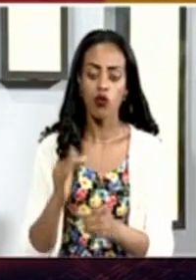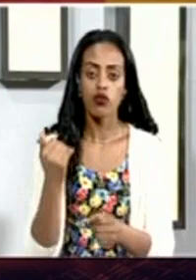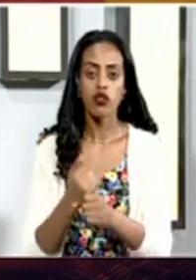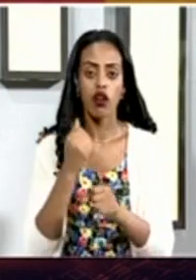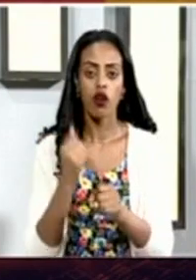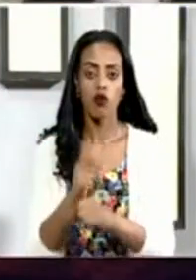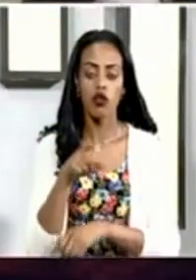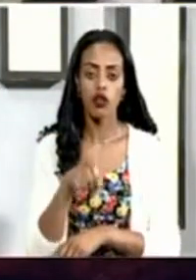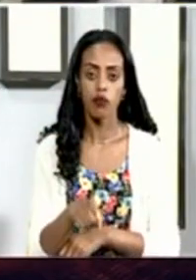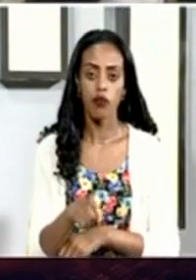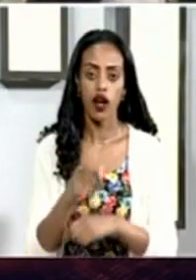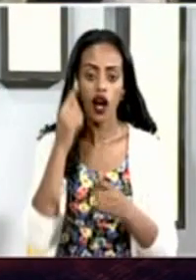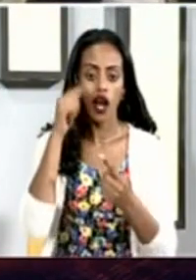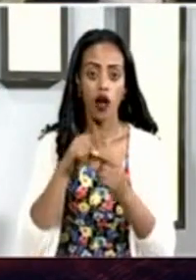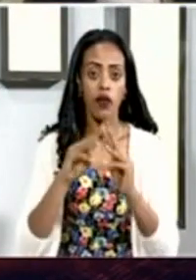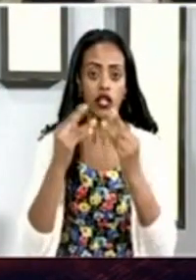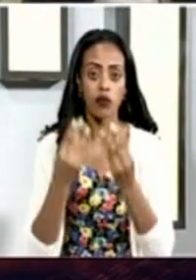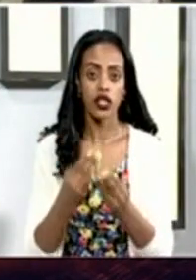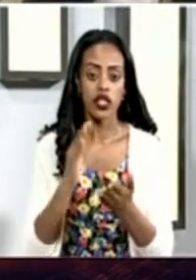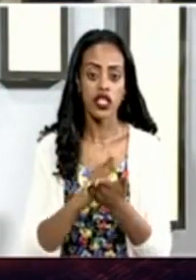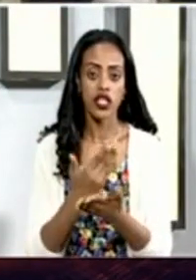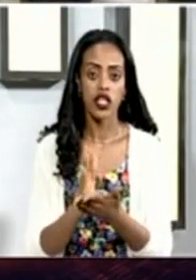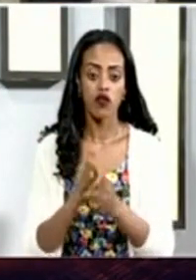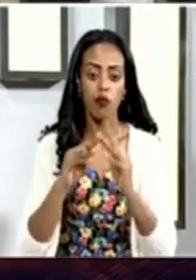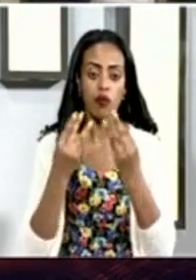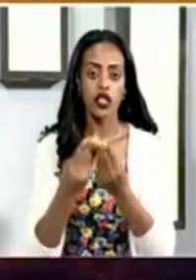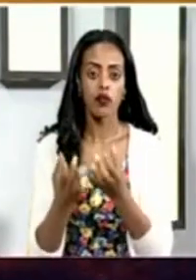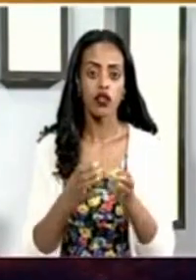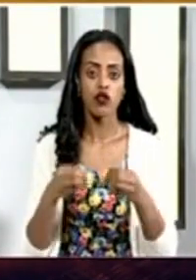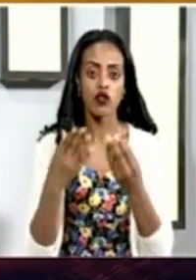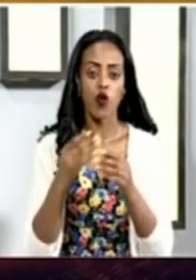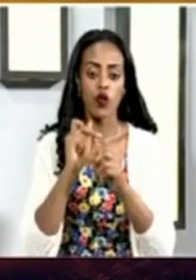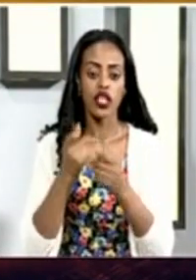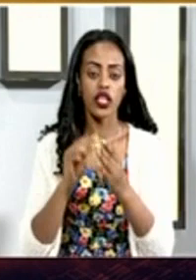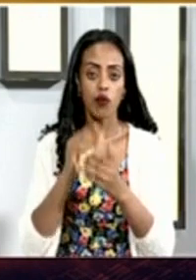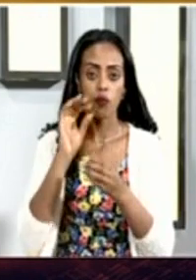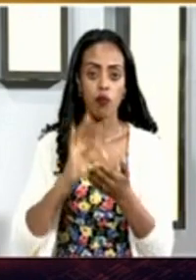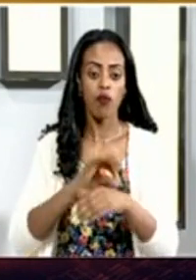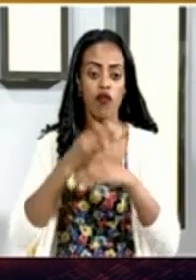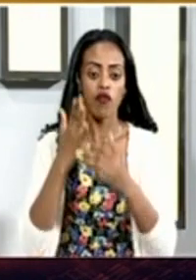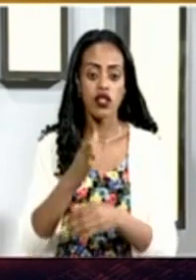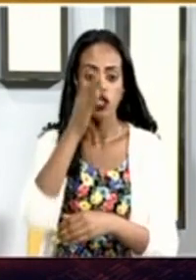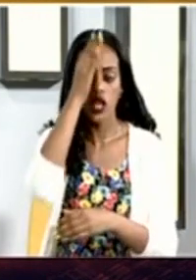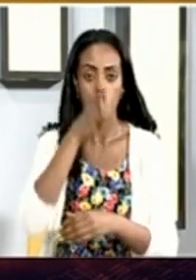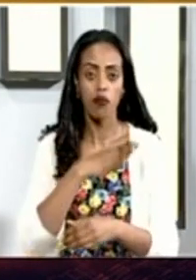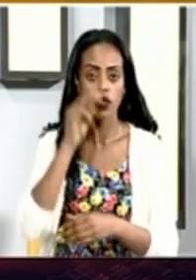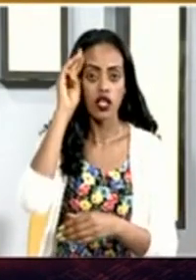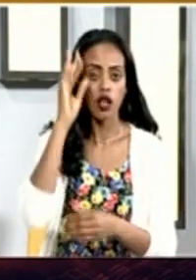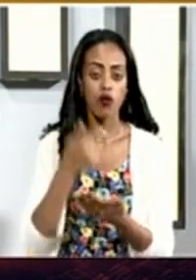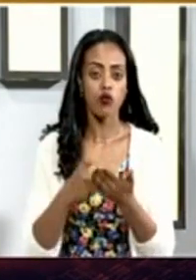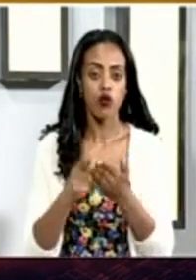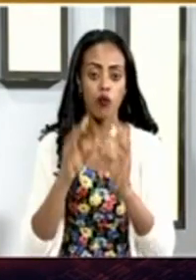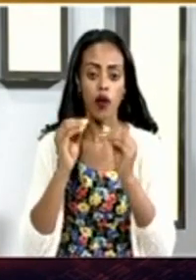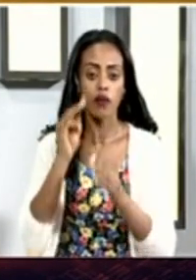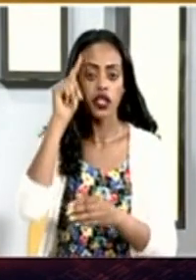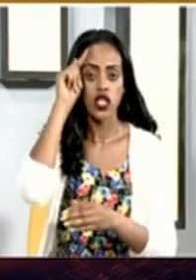ክንሰርሐሉን ይግባእ። ዓላማት መድረኽ ኣመልኪቶም ንተሳተፍቲ እቲ መድረኽ መብርህ ዝሃቦም ዲን ኮሌጅ መንፈሳዊ ኣባ ሰላማ ቅዱስ ፍርሚናጦስ፣ መጋቢ ብርሃናት መምህር